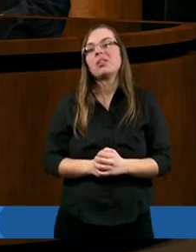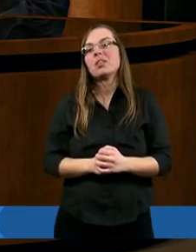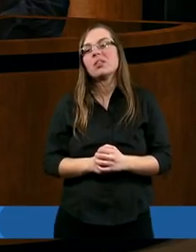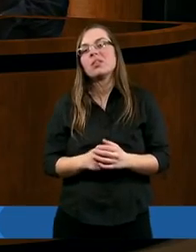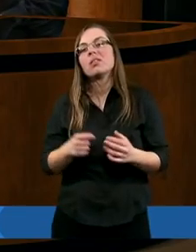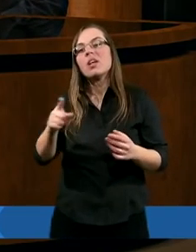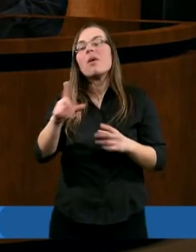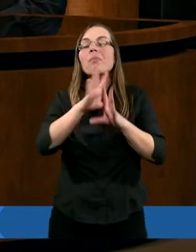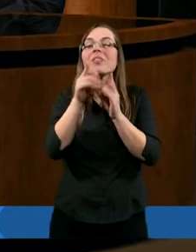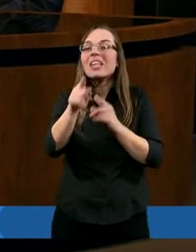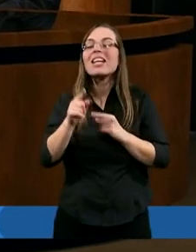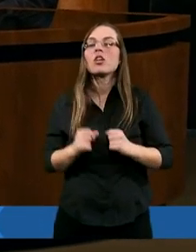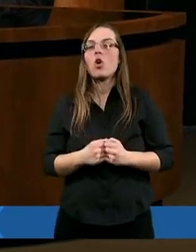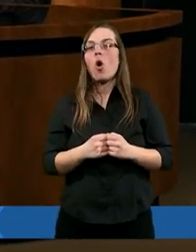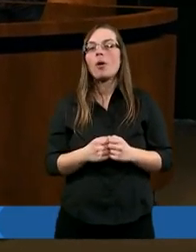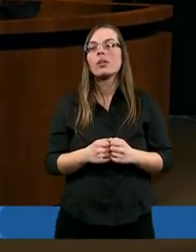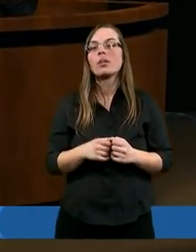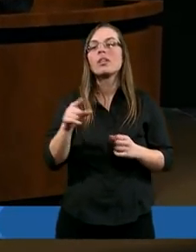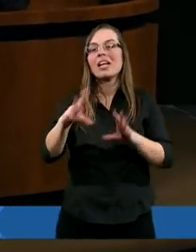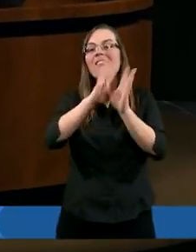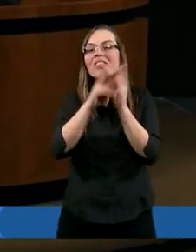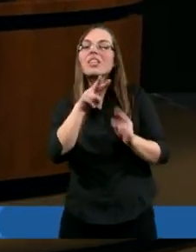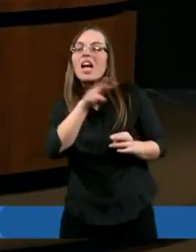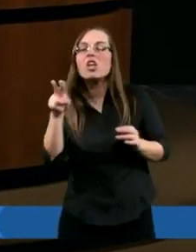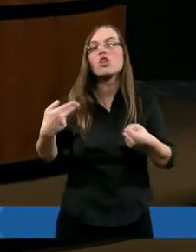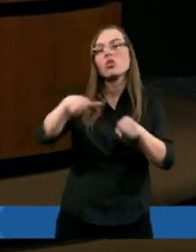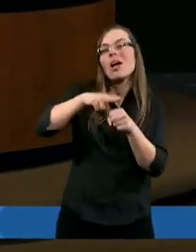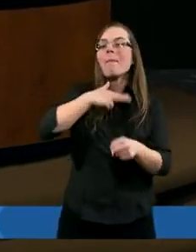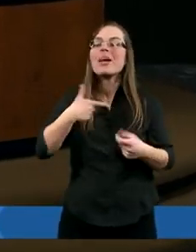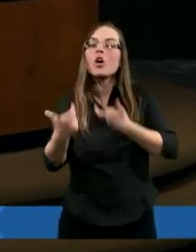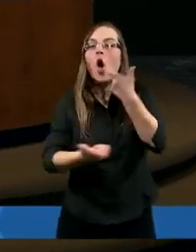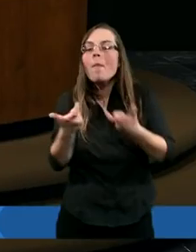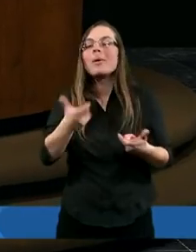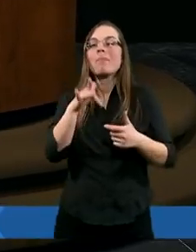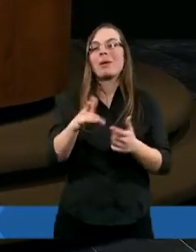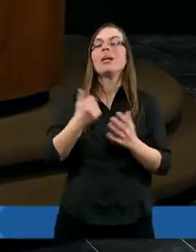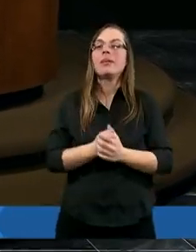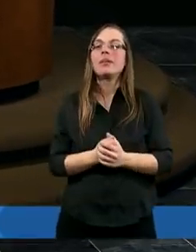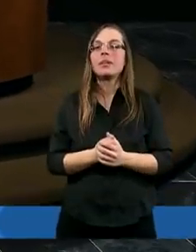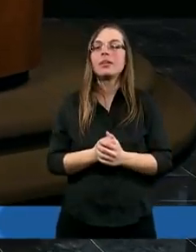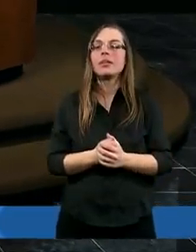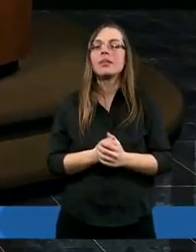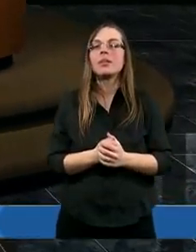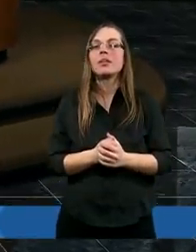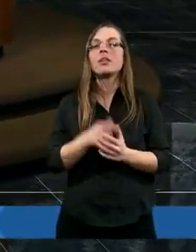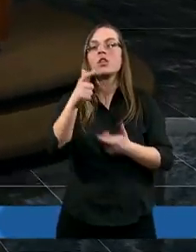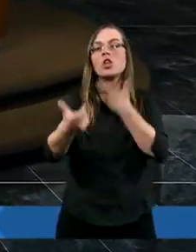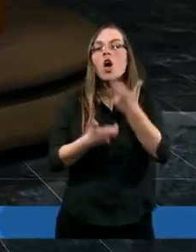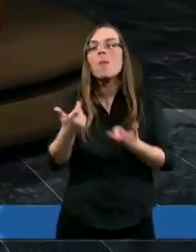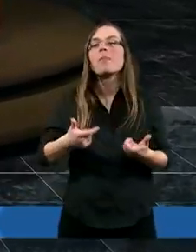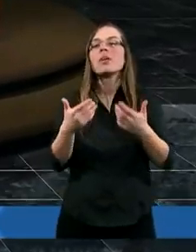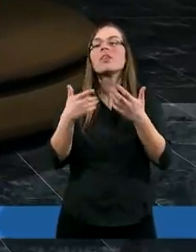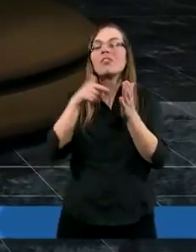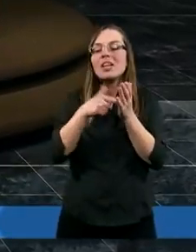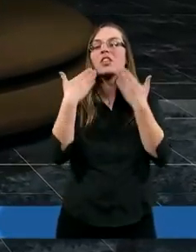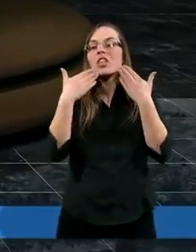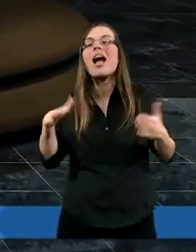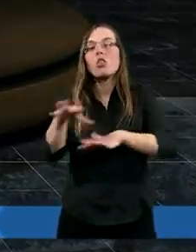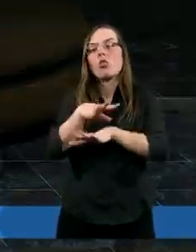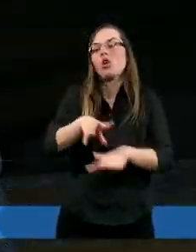Ale to wszystko, te wszystkie rzeczy, które my robimy, to robimy dzięki